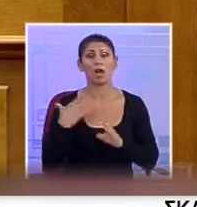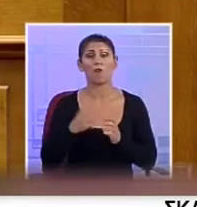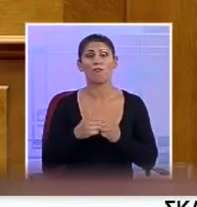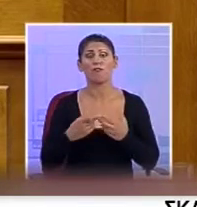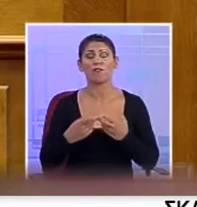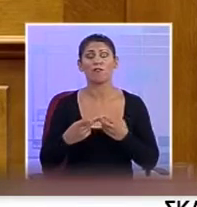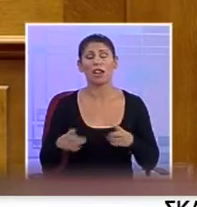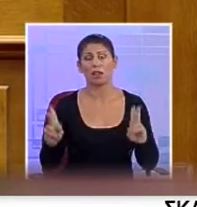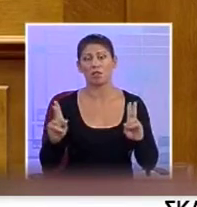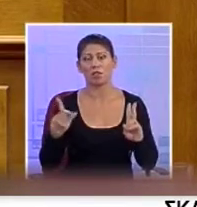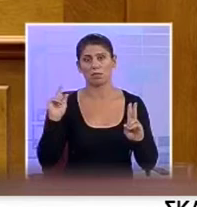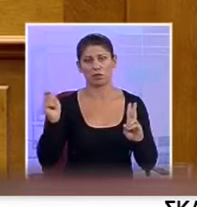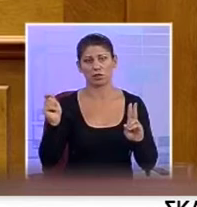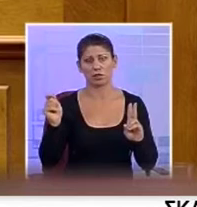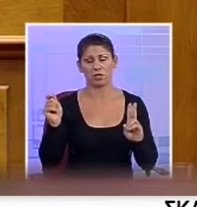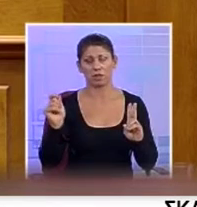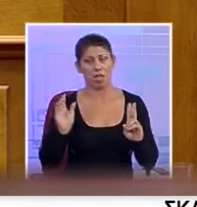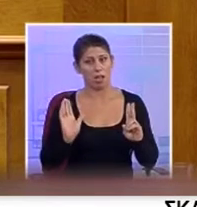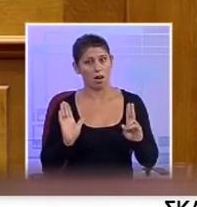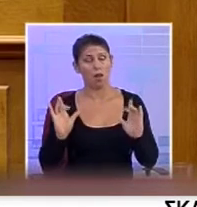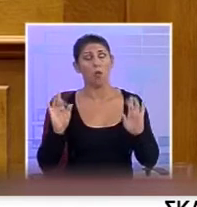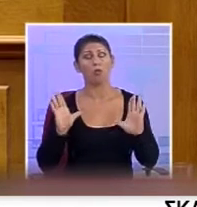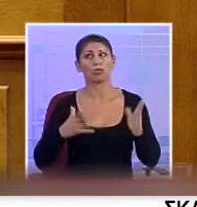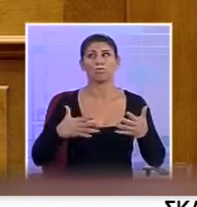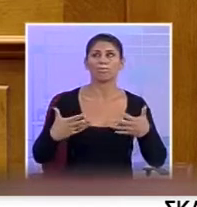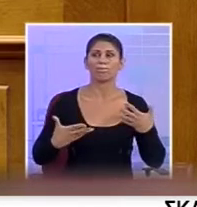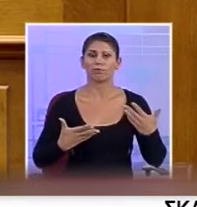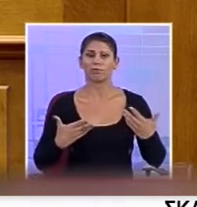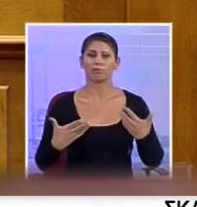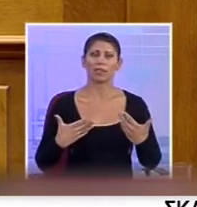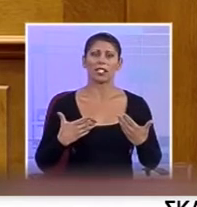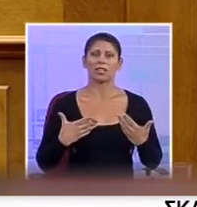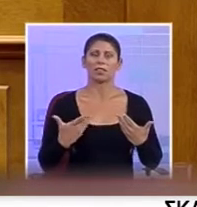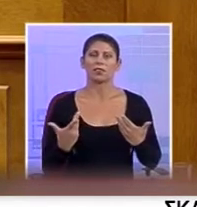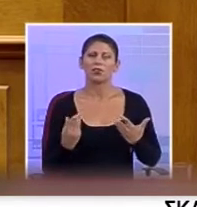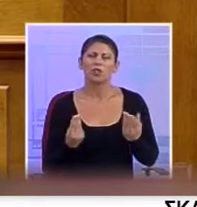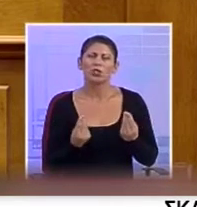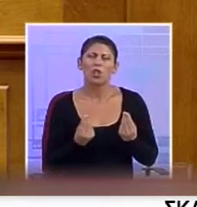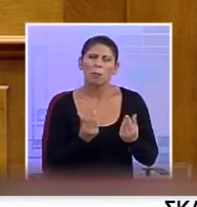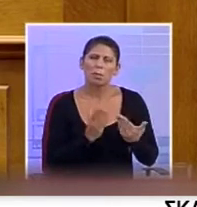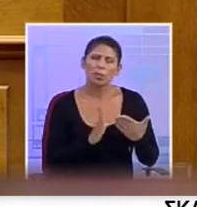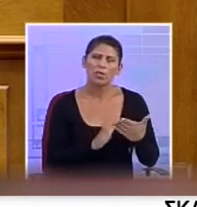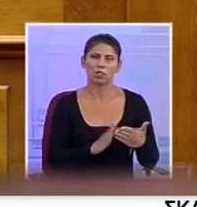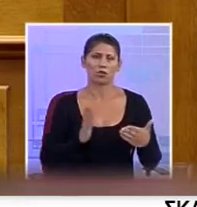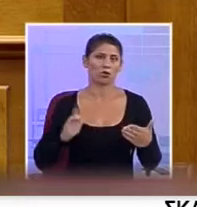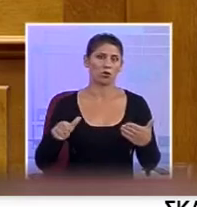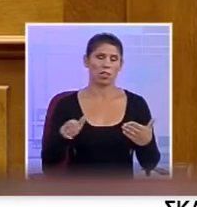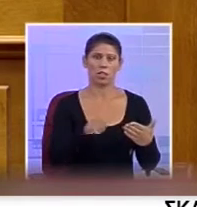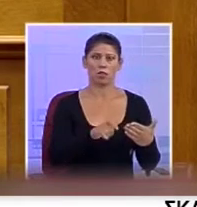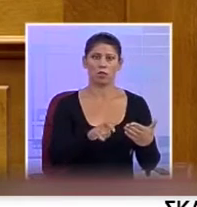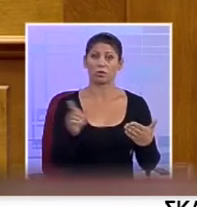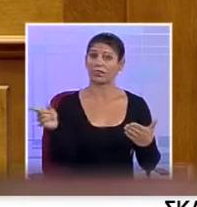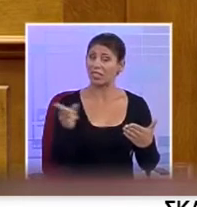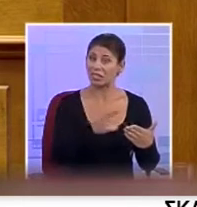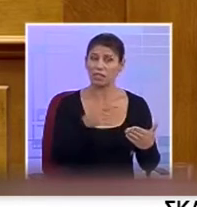νεοφιλελεύθερες πολιτικές. Αλλά ούτε μας ενθουσιάζουν οι γραφικές προσεγγίσεις των στελεχών σας και